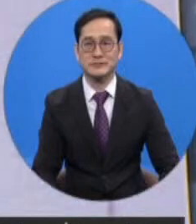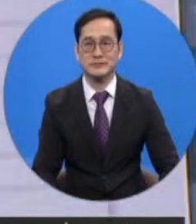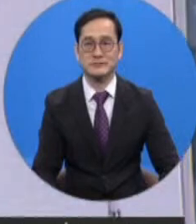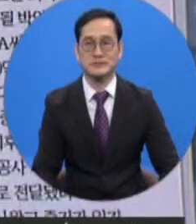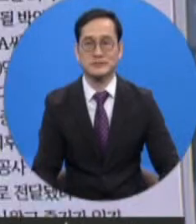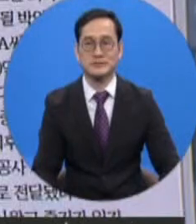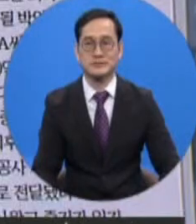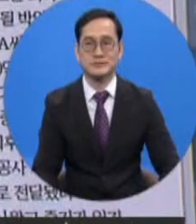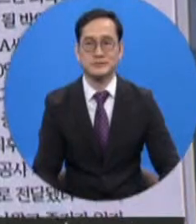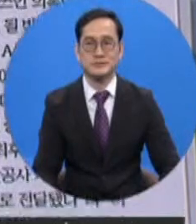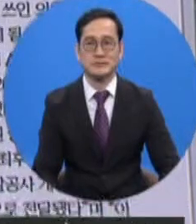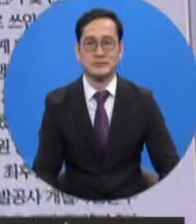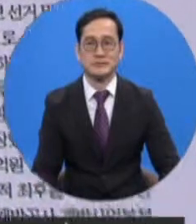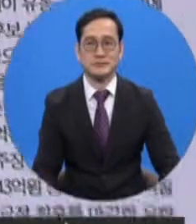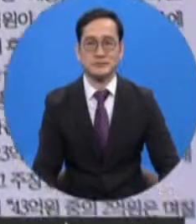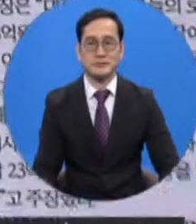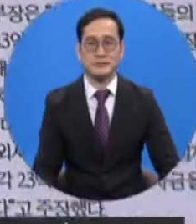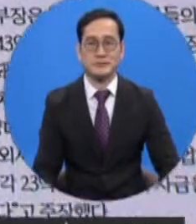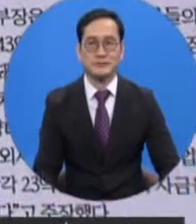전화.